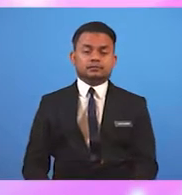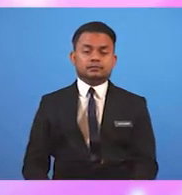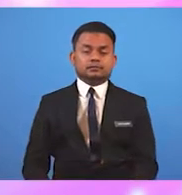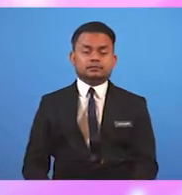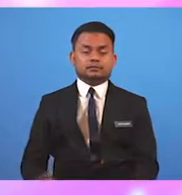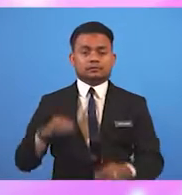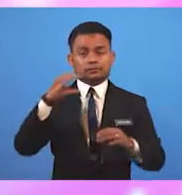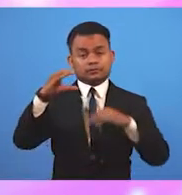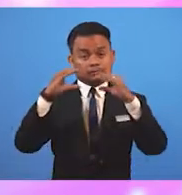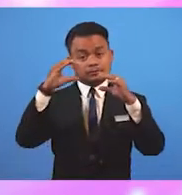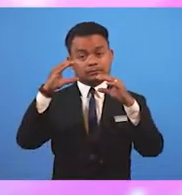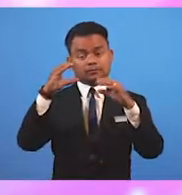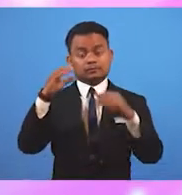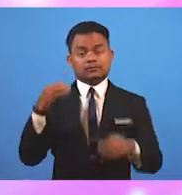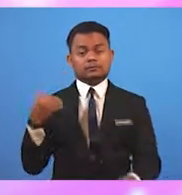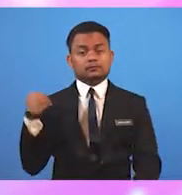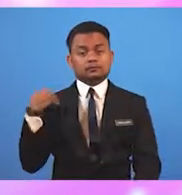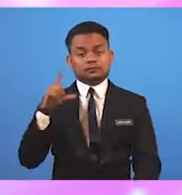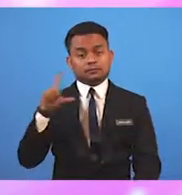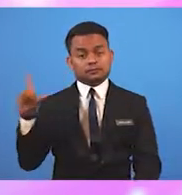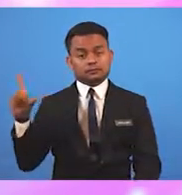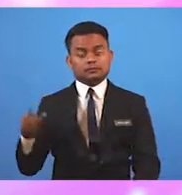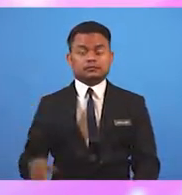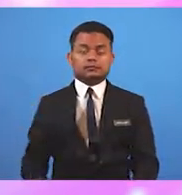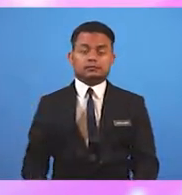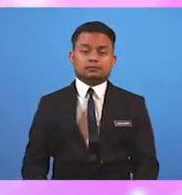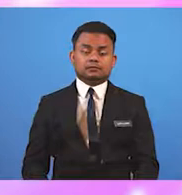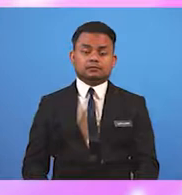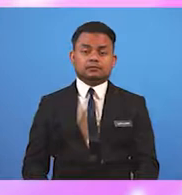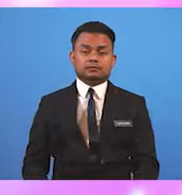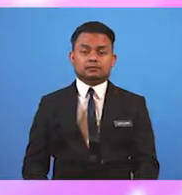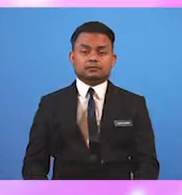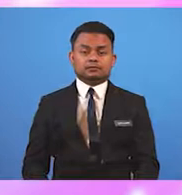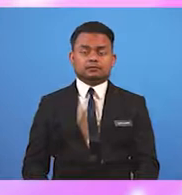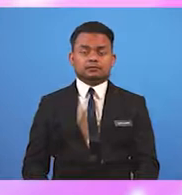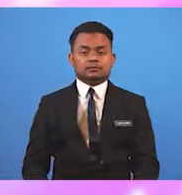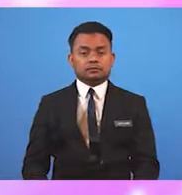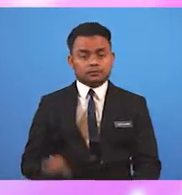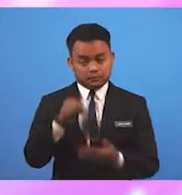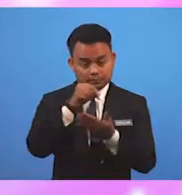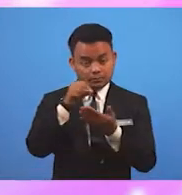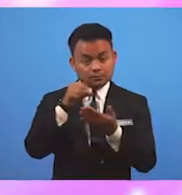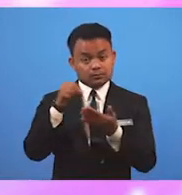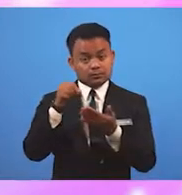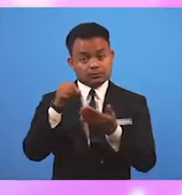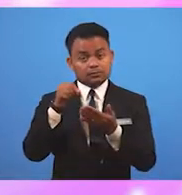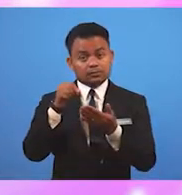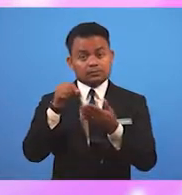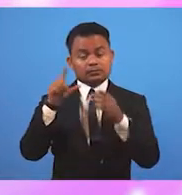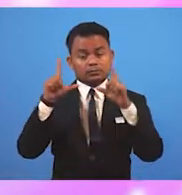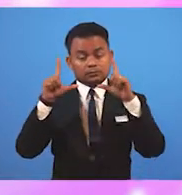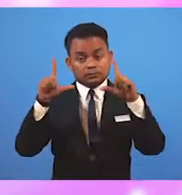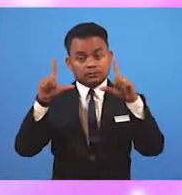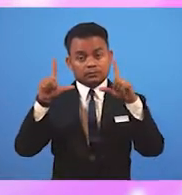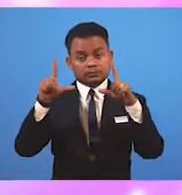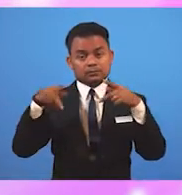cara-cara pembungkusannya adalah, para pelajar perlu menulis kod atau label sampel pada